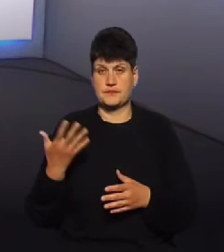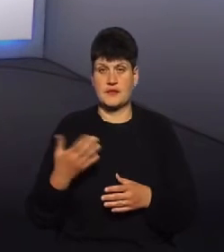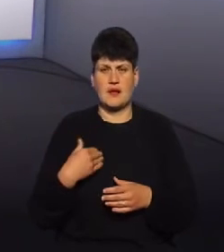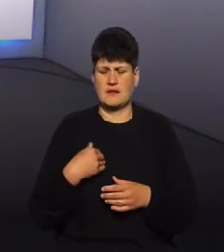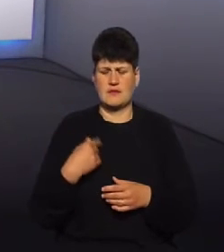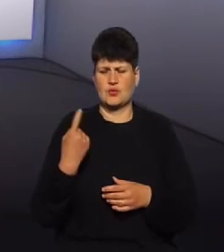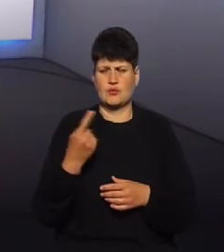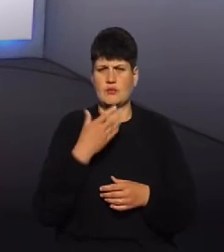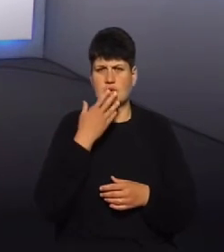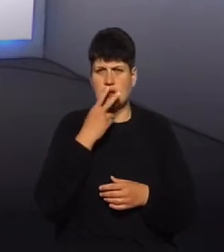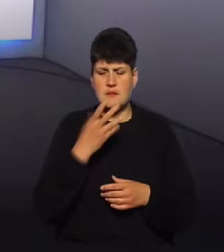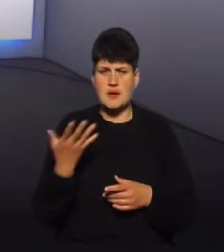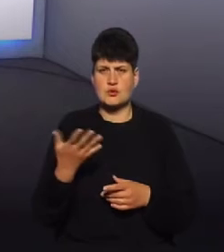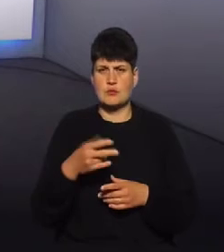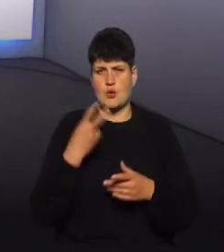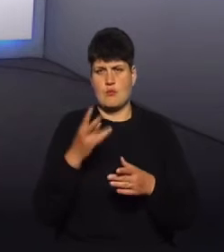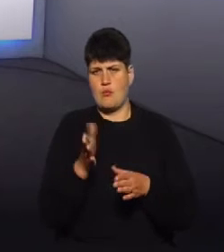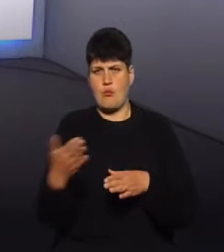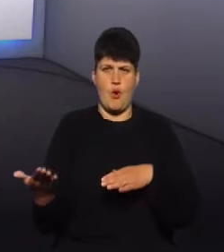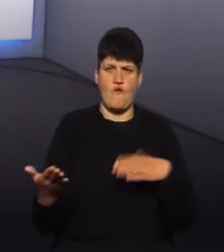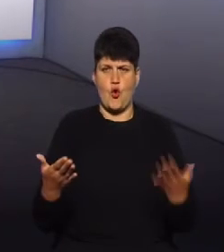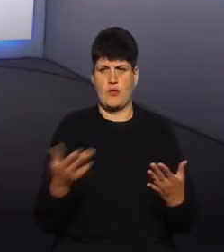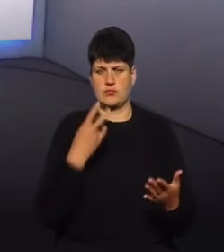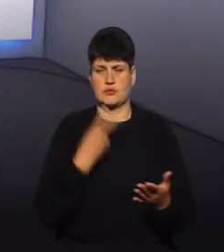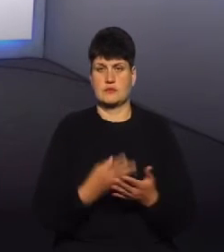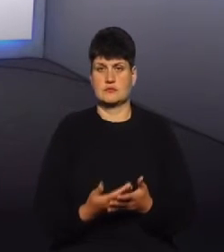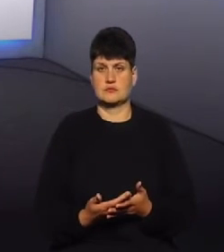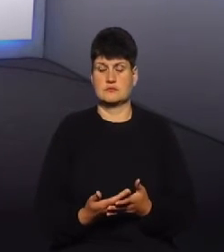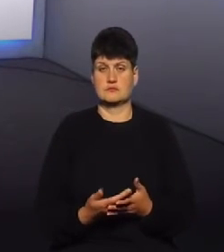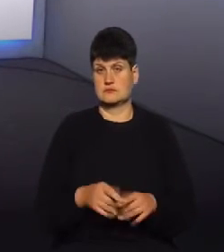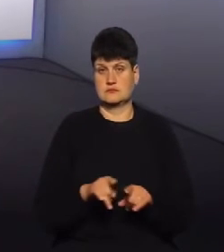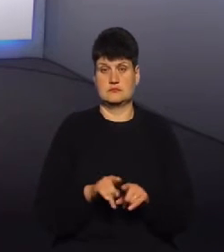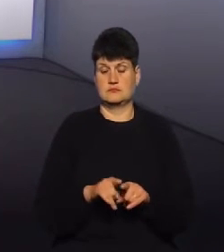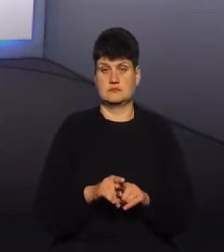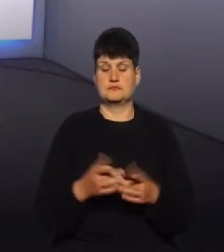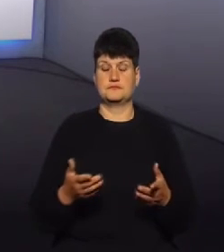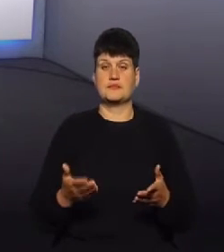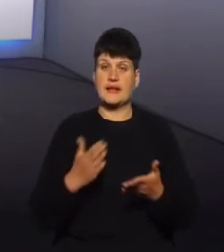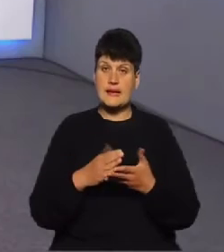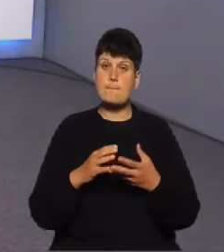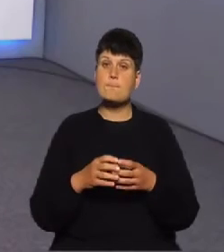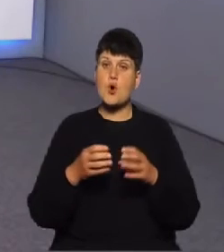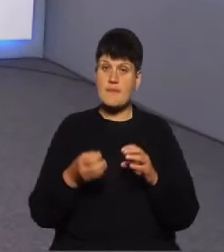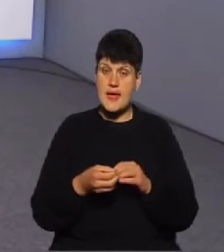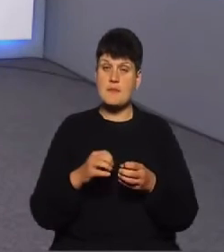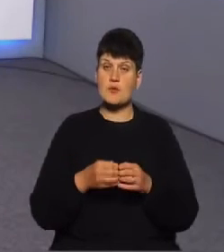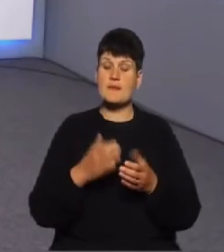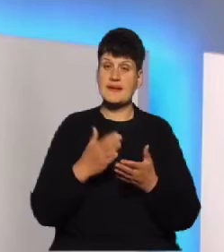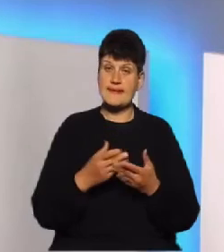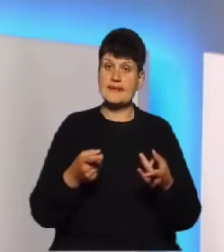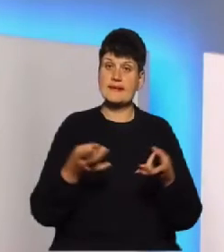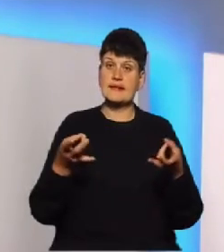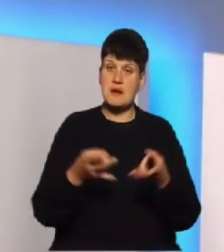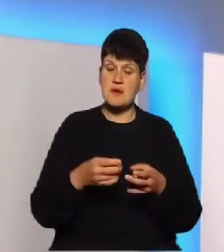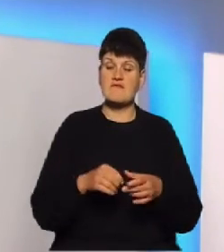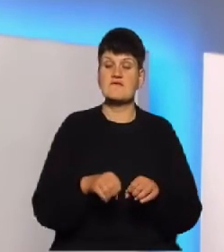були показники поворотів. Ну, аналогічно. Ну, тобто, є проблема, розумієте? Проблема є, і її треба вирішувати. І чим скоріше, тим краще. Тому